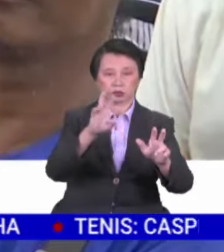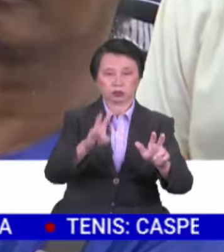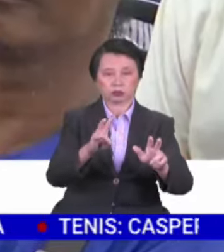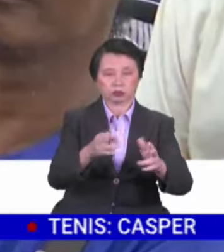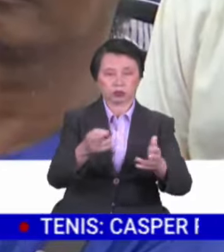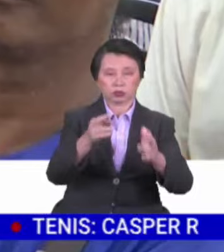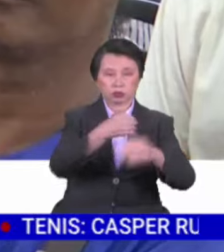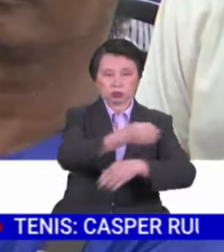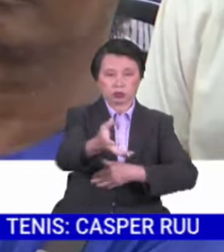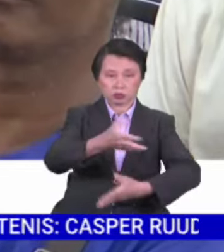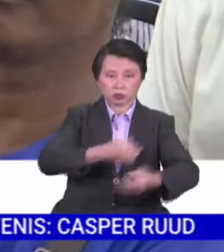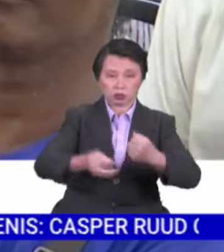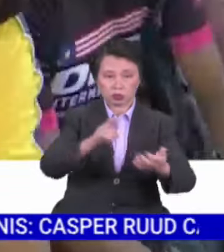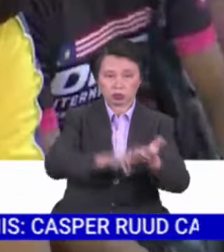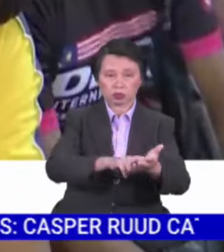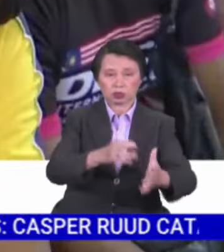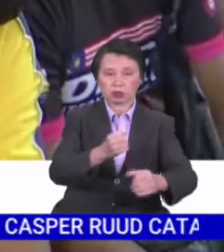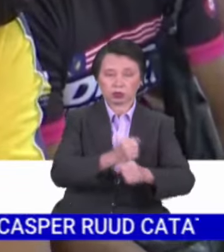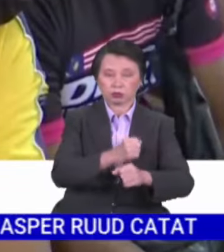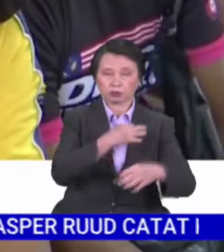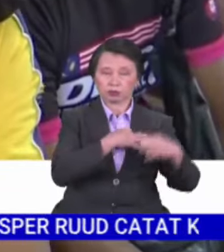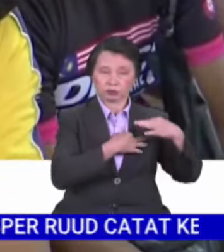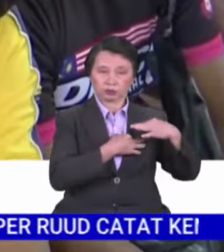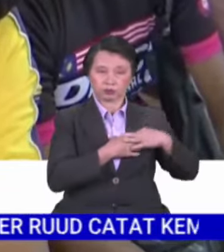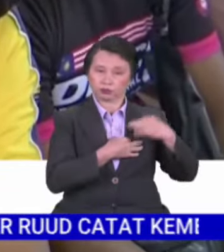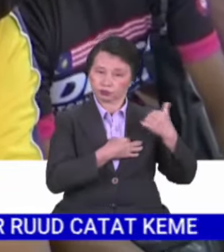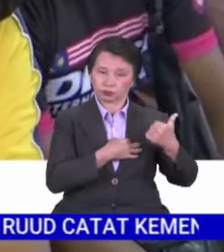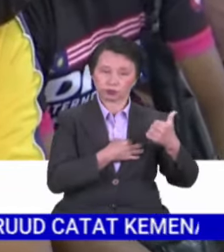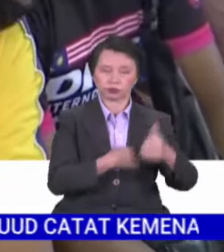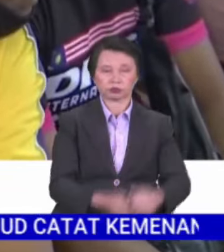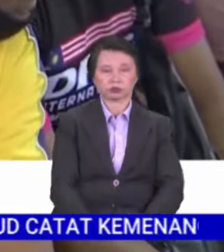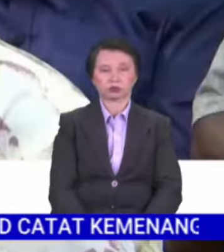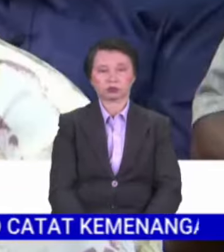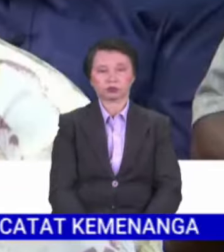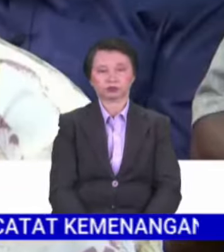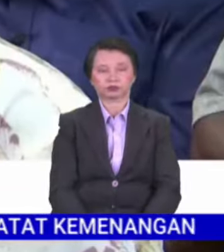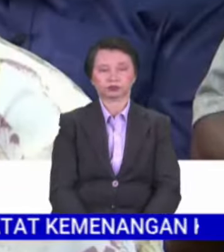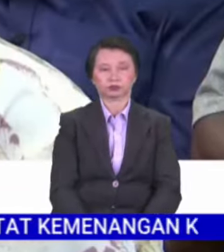nelayan berdaftar menerima manfaat berkenaan.